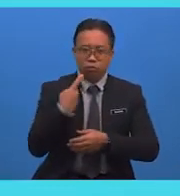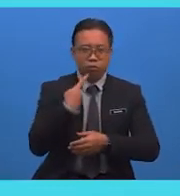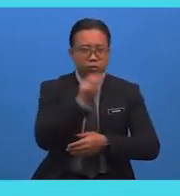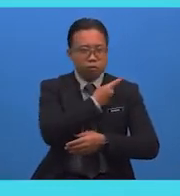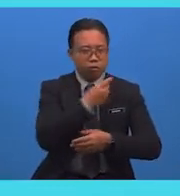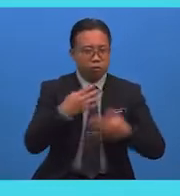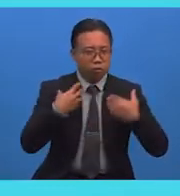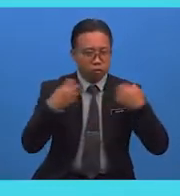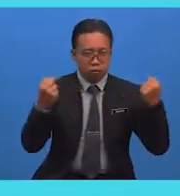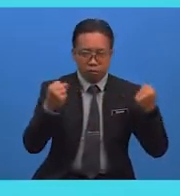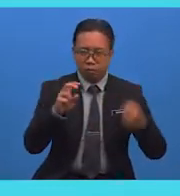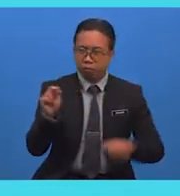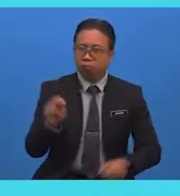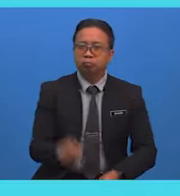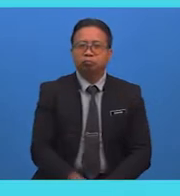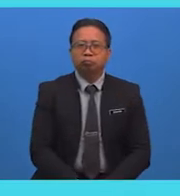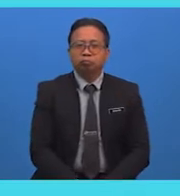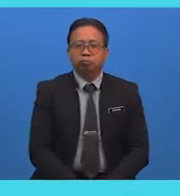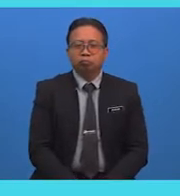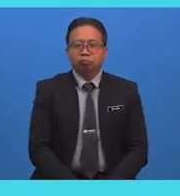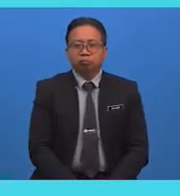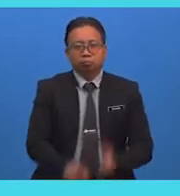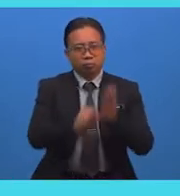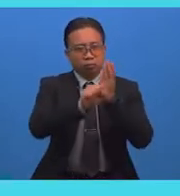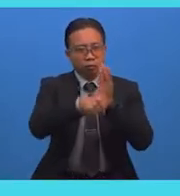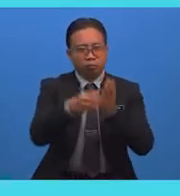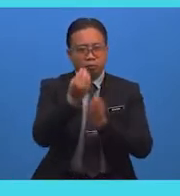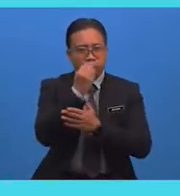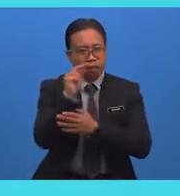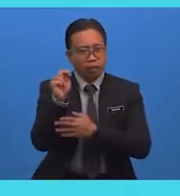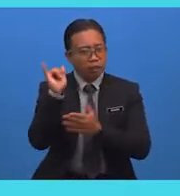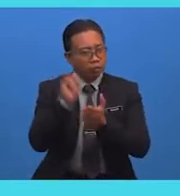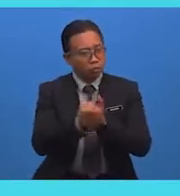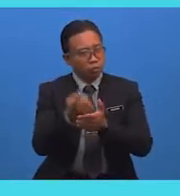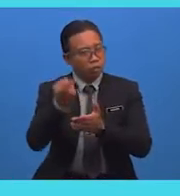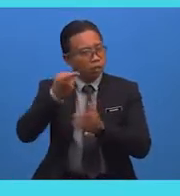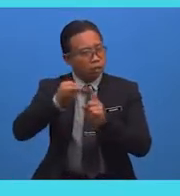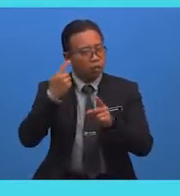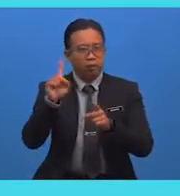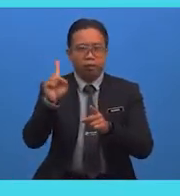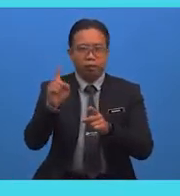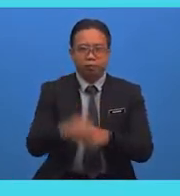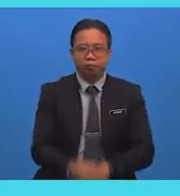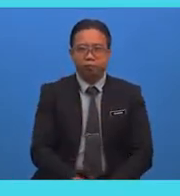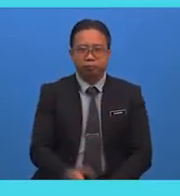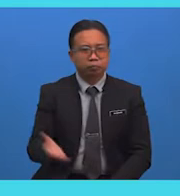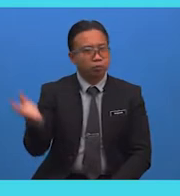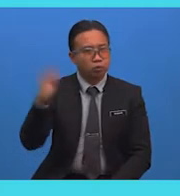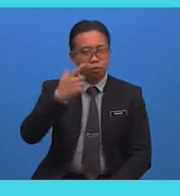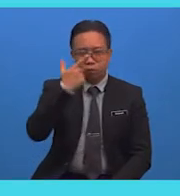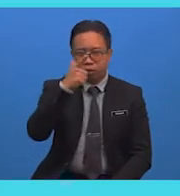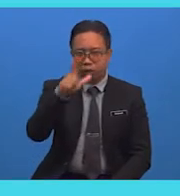atau memudaratkan kesihatan. Dan sumber makanan tersebut diperoleh. Jom kita